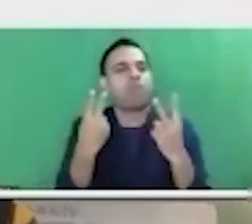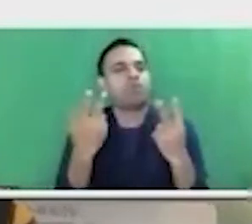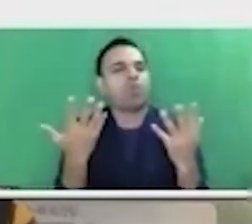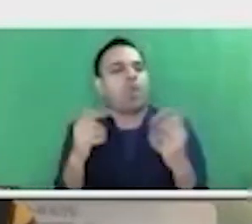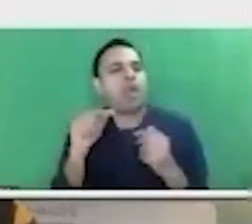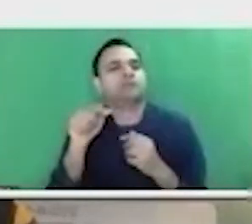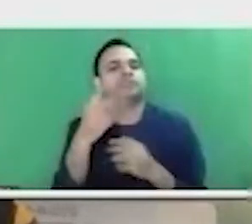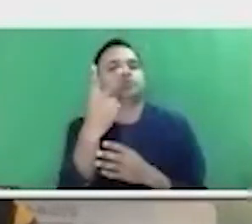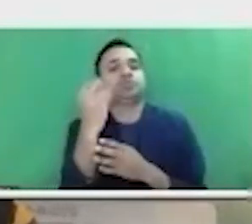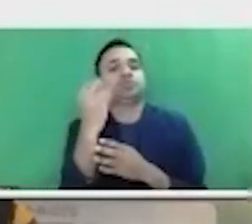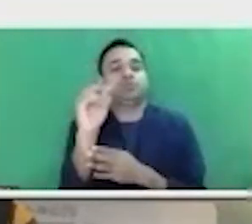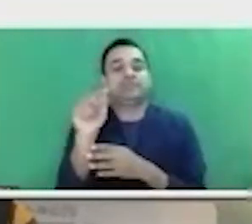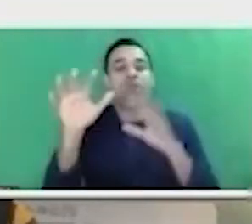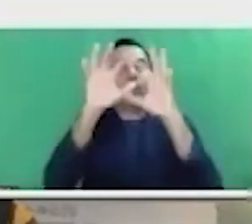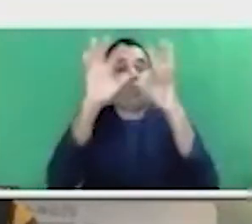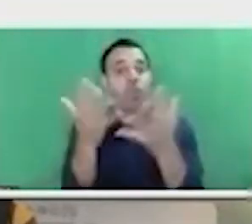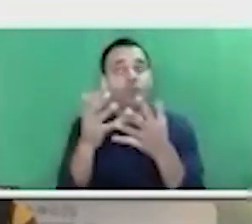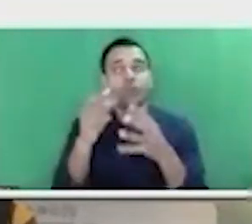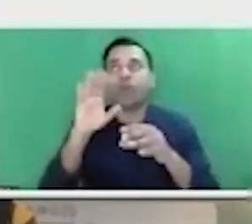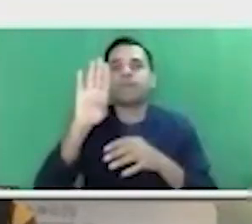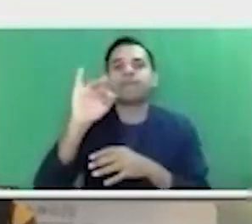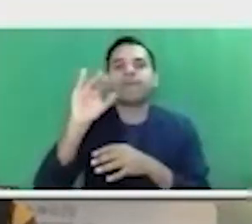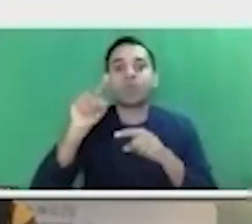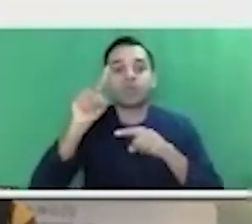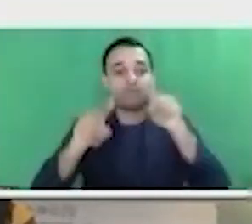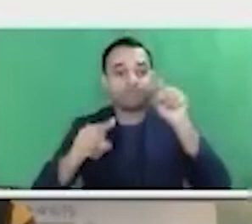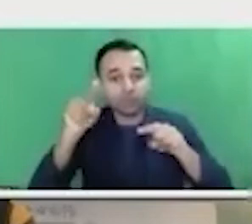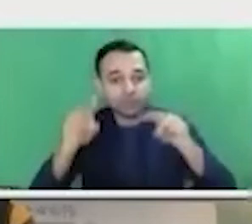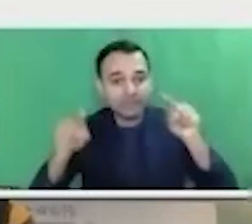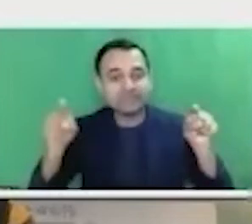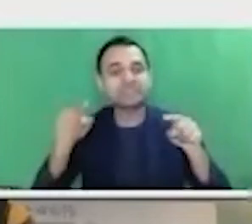والإطار العام الذي يشمل المبادئ الرئيسية